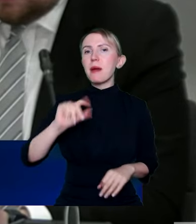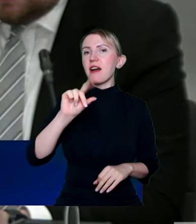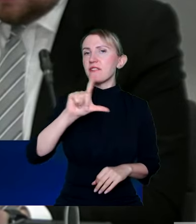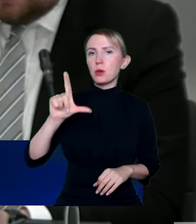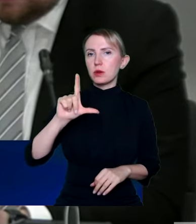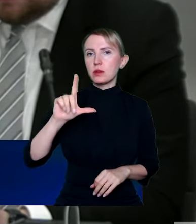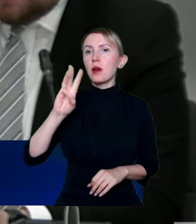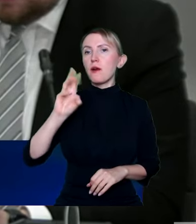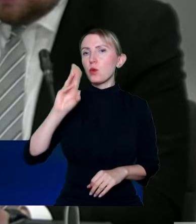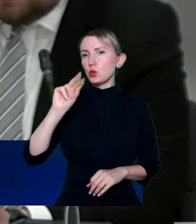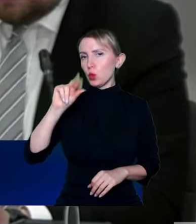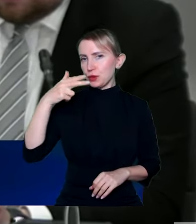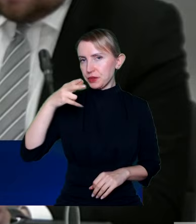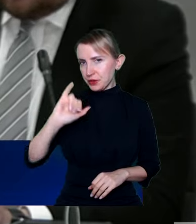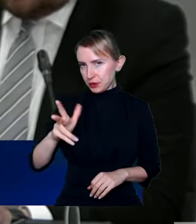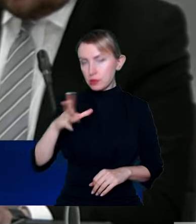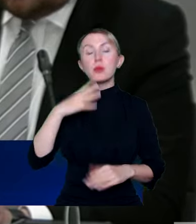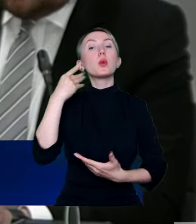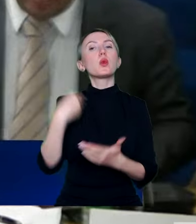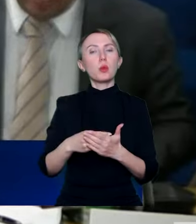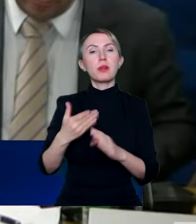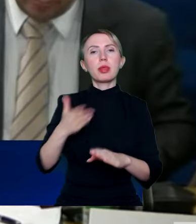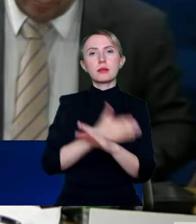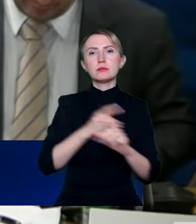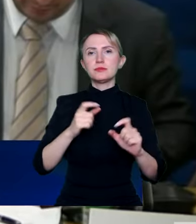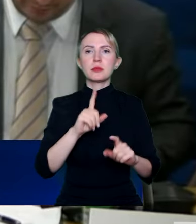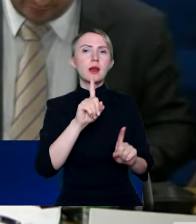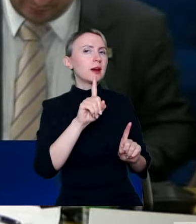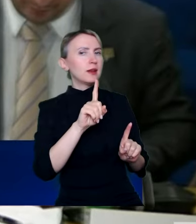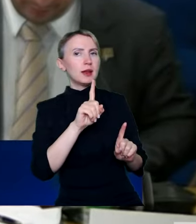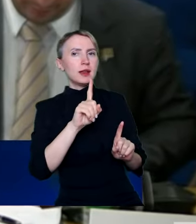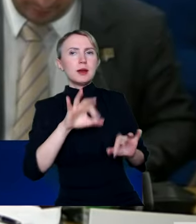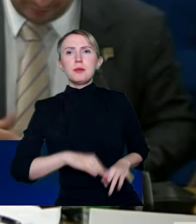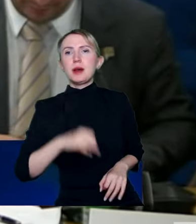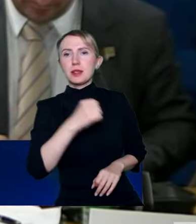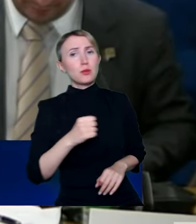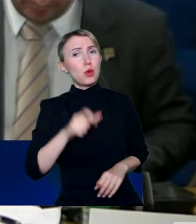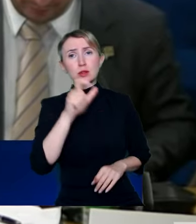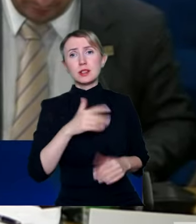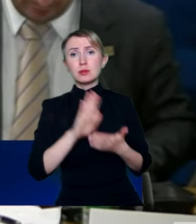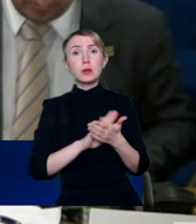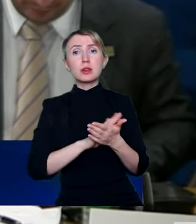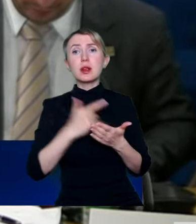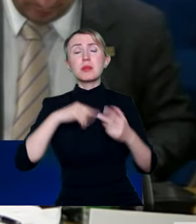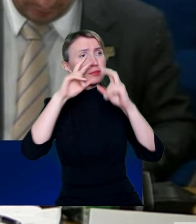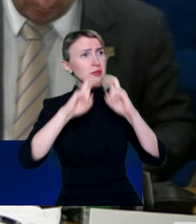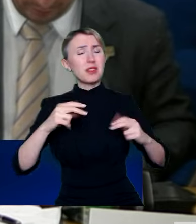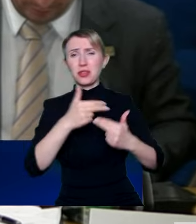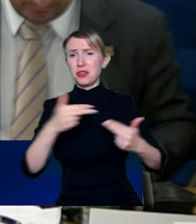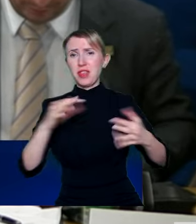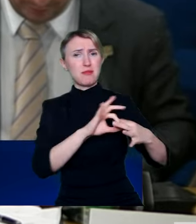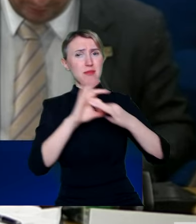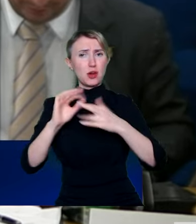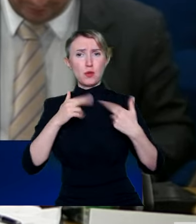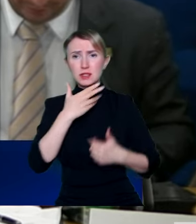pan Paweł Wojtunik zakupił na tamte czasy. Ale panie pośle, przepraszam, no wchodzimy znowuż poza zakres. My